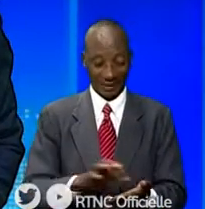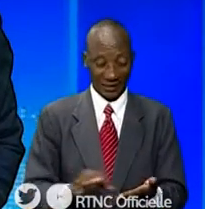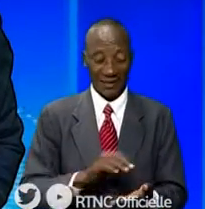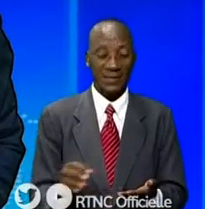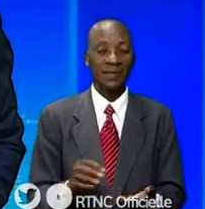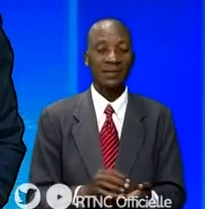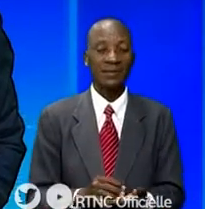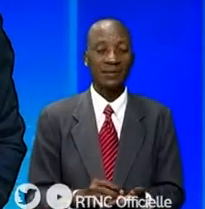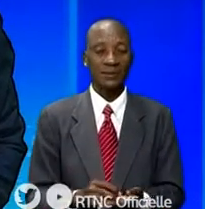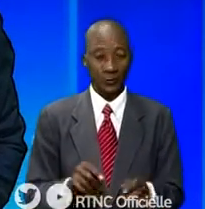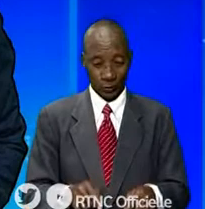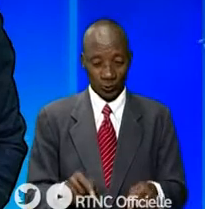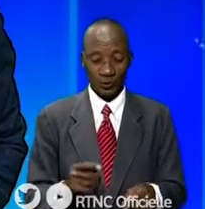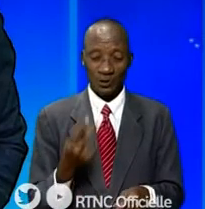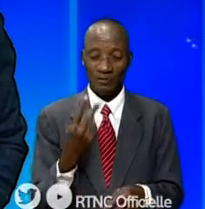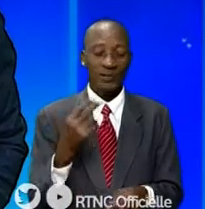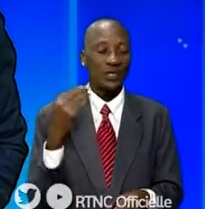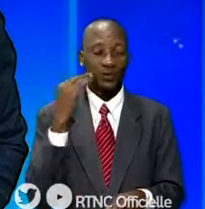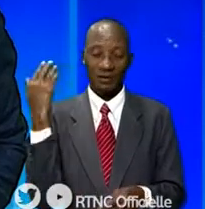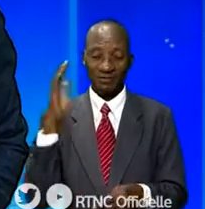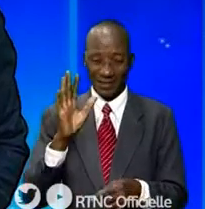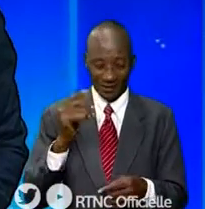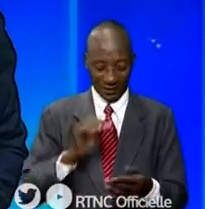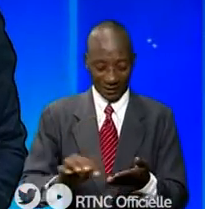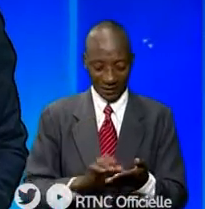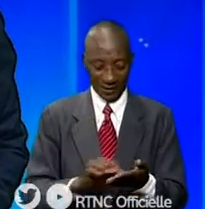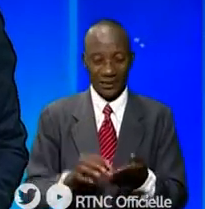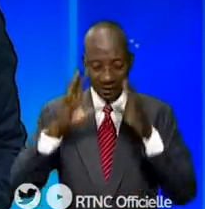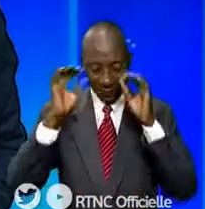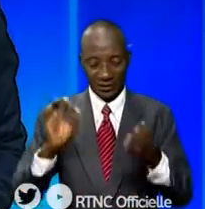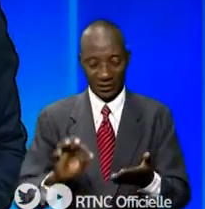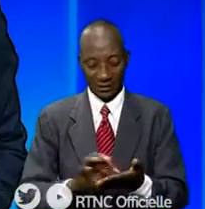Tshisekedi Tshilombo, président de la République, pour copie certifiée